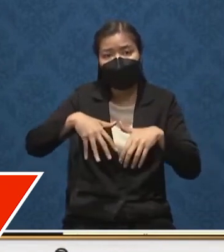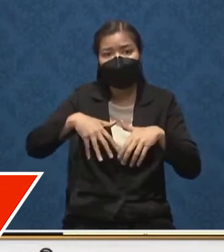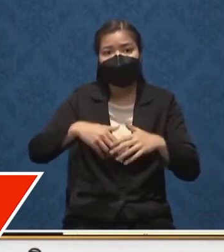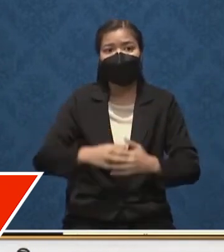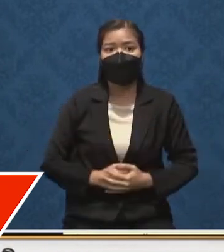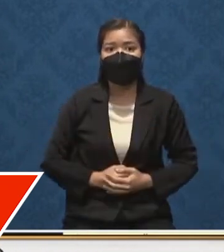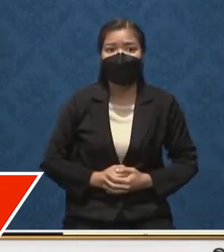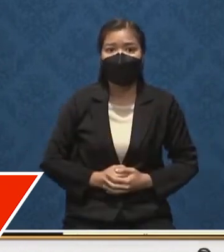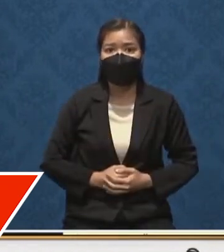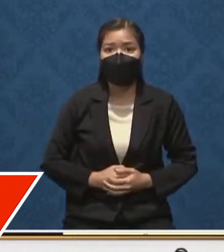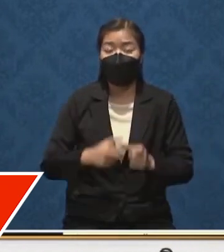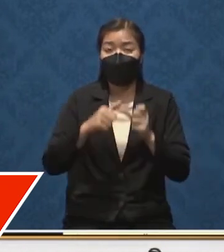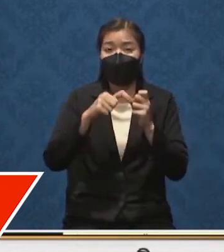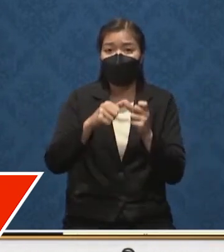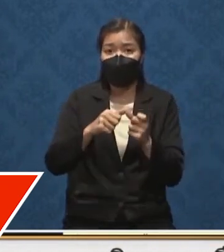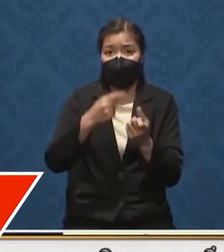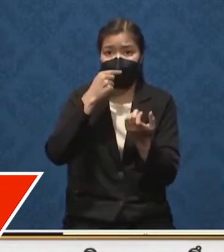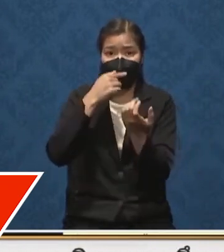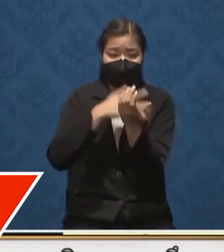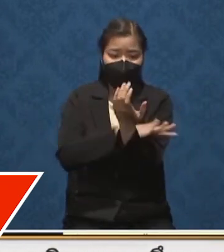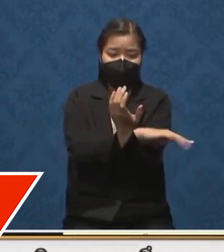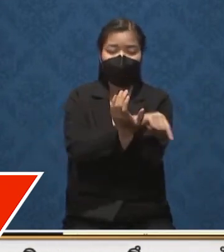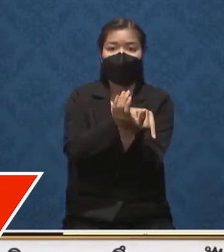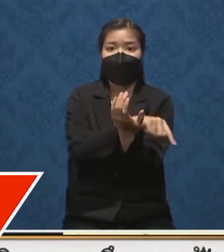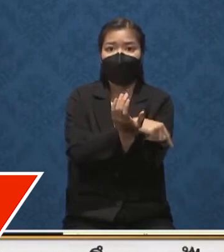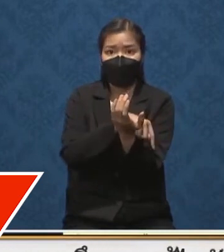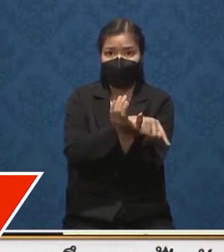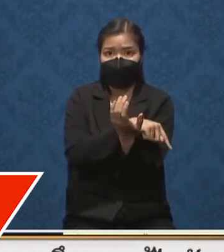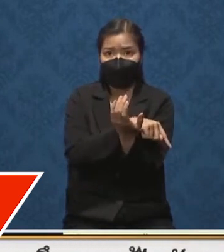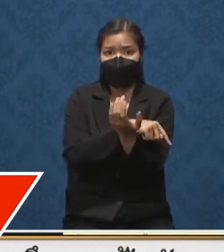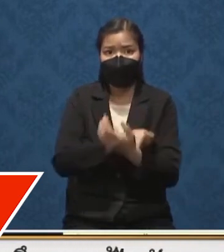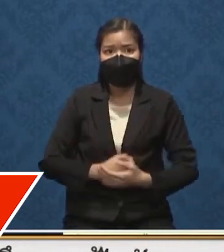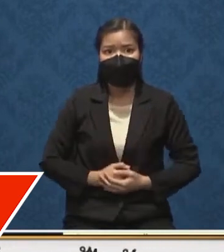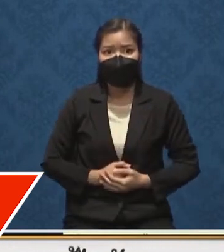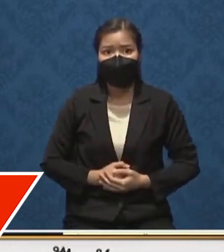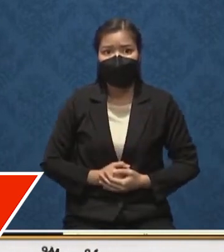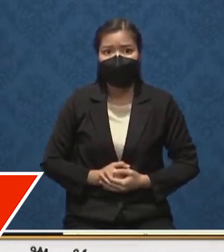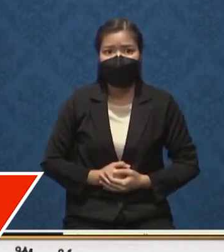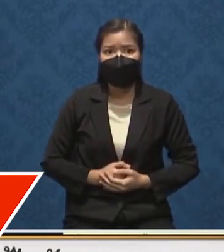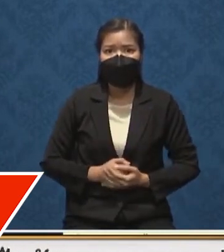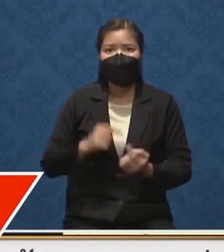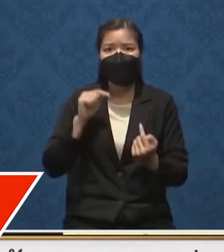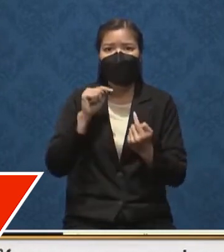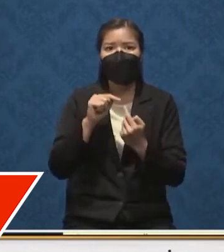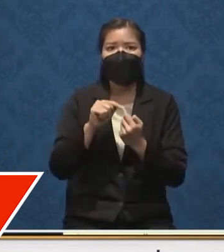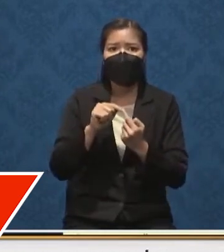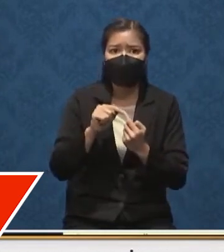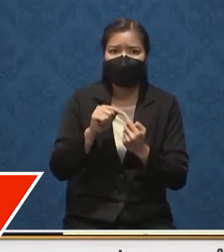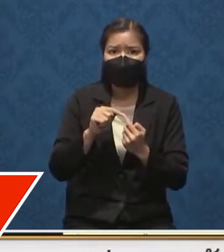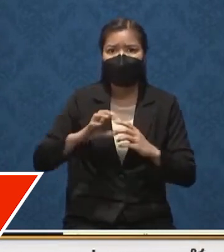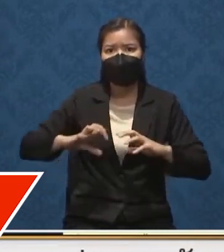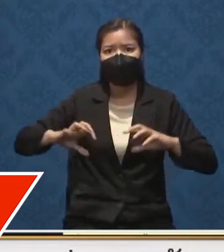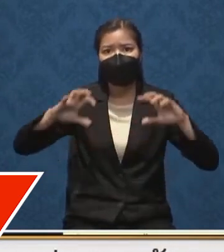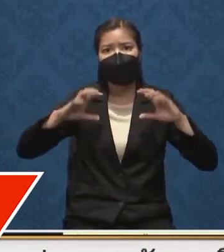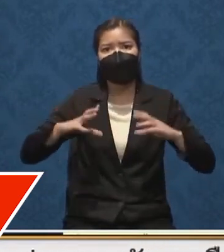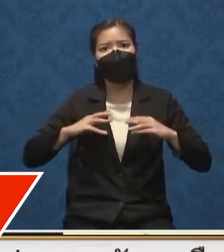ของอนามันกำลังจะกลายเป็นสิ่งแปลกปลอมของรัฐ